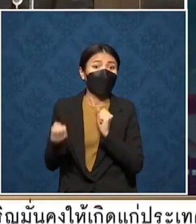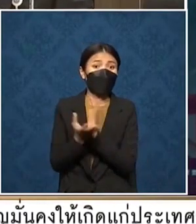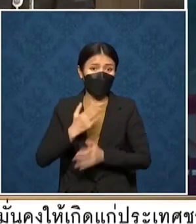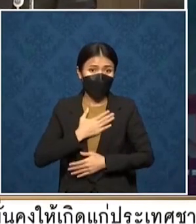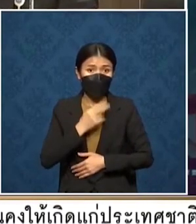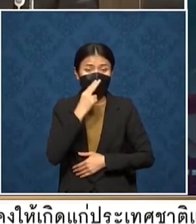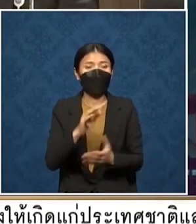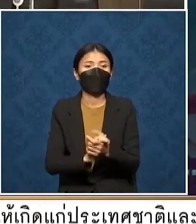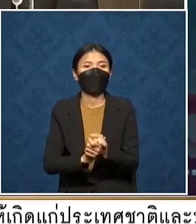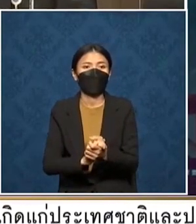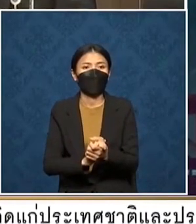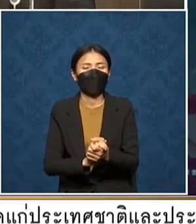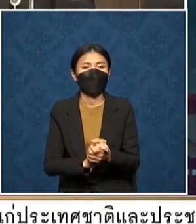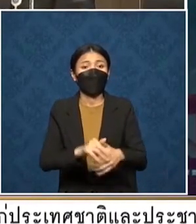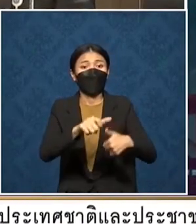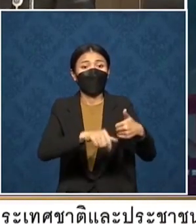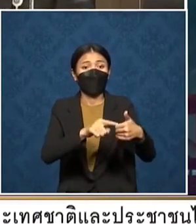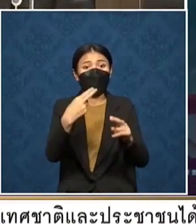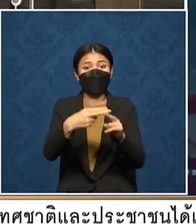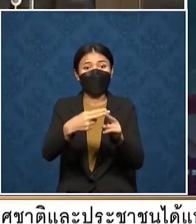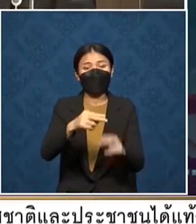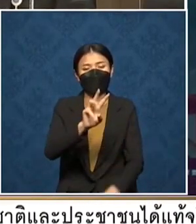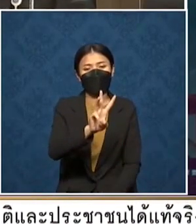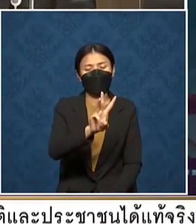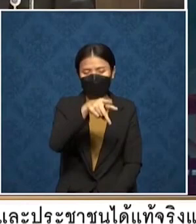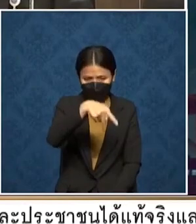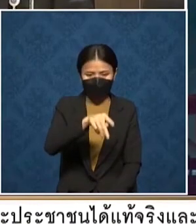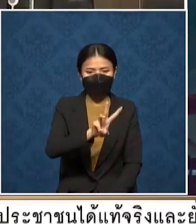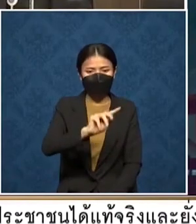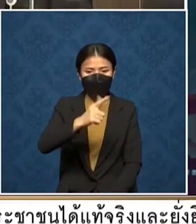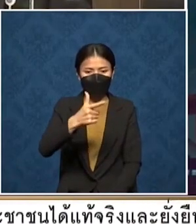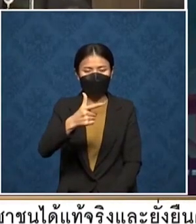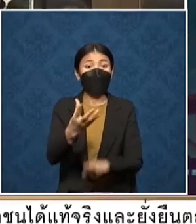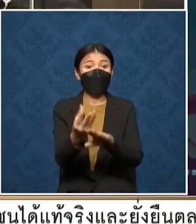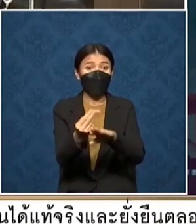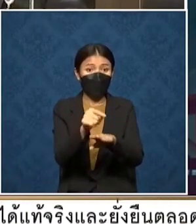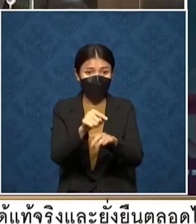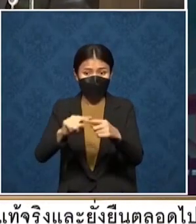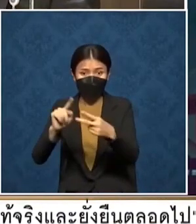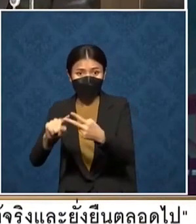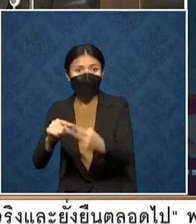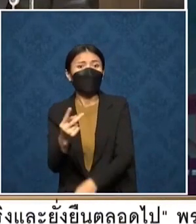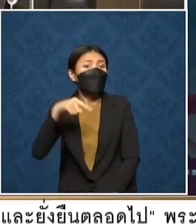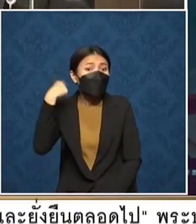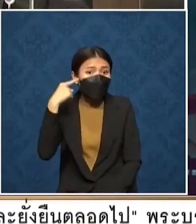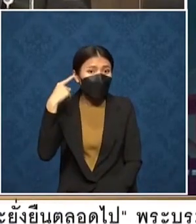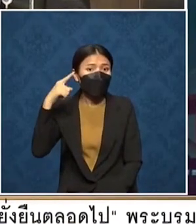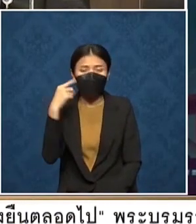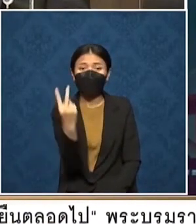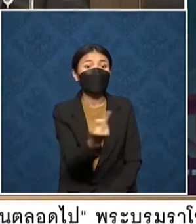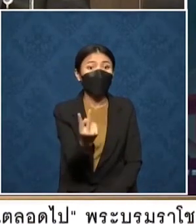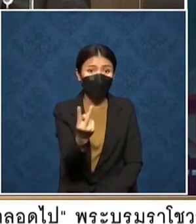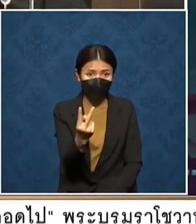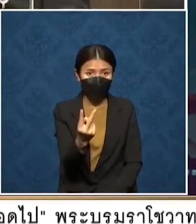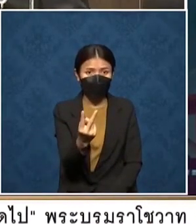จะต้องมายอมอยู่ภายใต้ใครแล้วจนตัวเองจะต้องสูญเสียมวลชนอันนี้คือไปสภามันจะเป็นอย่างนี